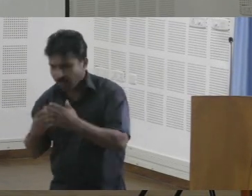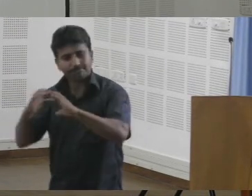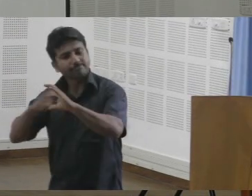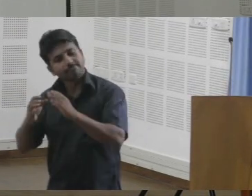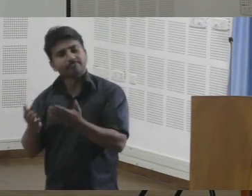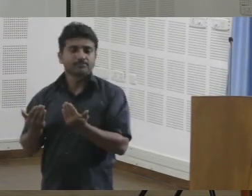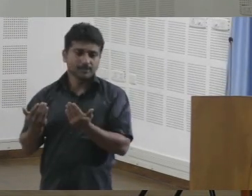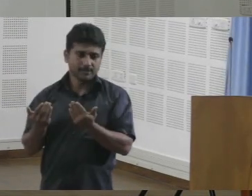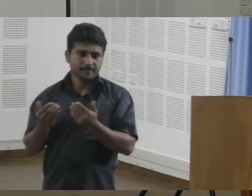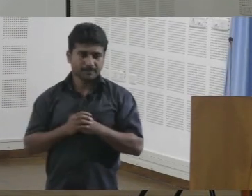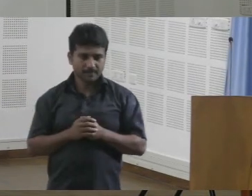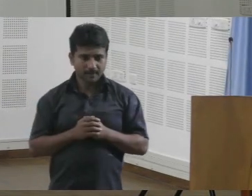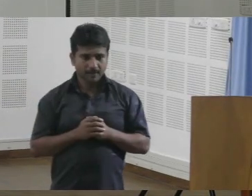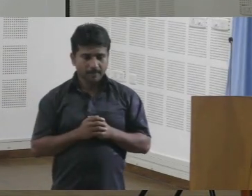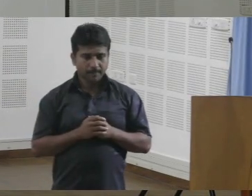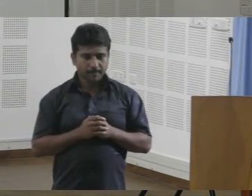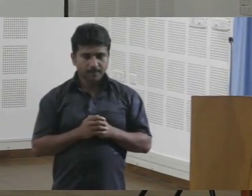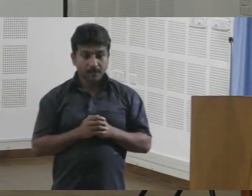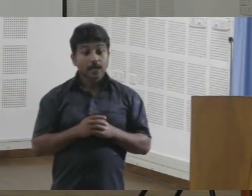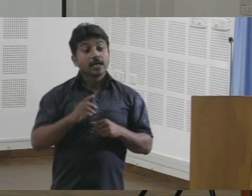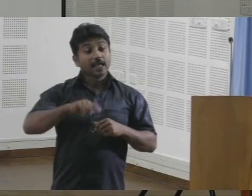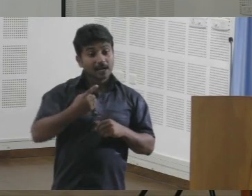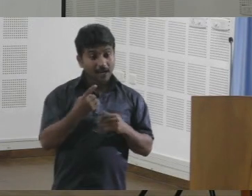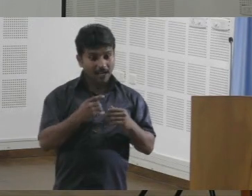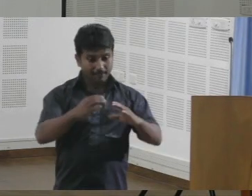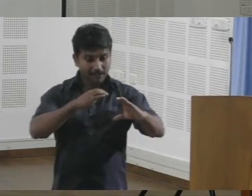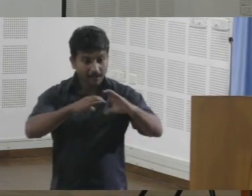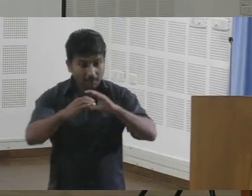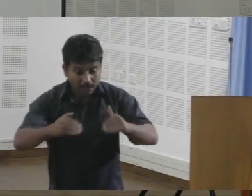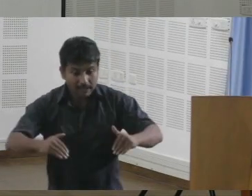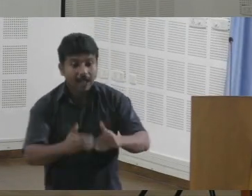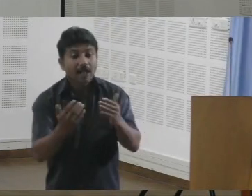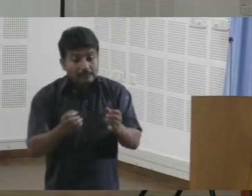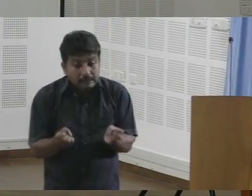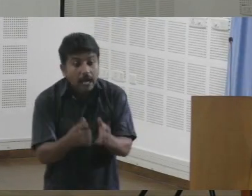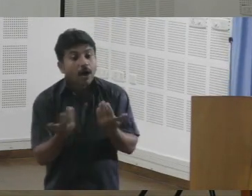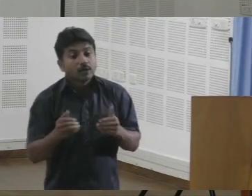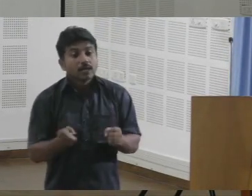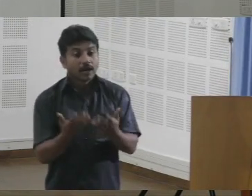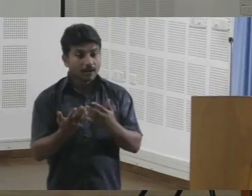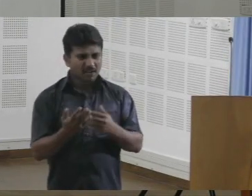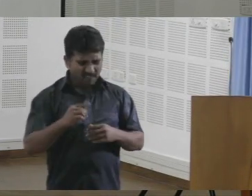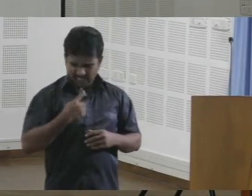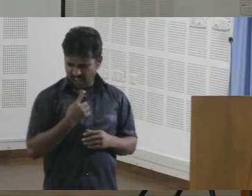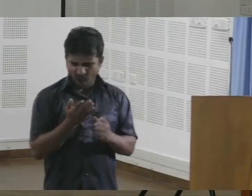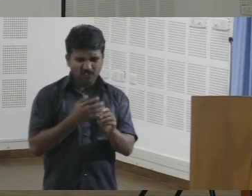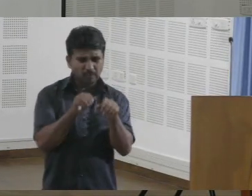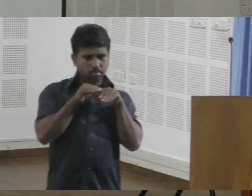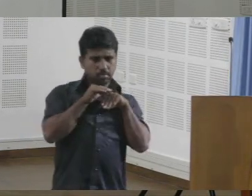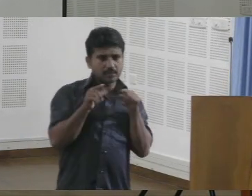ഇനീഷ്യേറ്റിംഗ് ഇൻ്ററാക്ഷൻസ്, അത് ഏറ്റവും കുറേ ഇതിന് ശേഷമാണ് അവൻ തന്നെ ഇനീഷ്യേറ്റ് ചെയ്യാൻ തുടങ്ങിയത്.